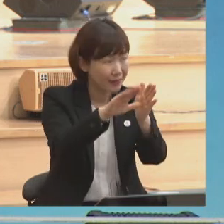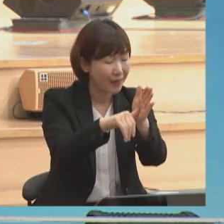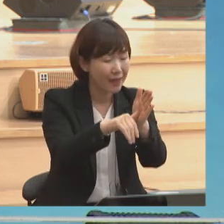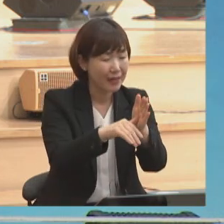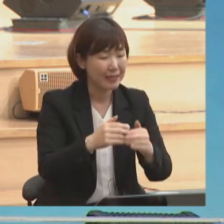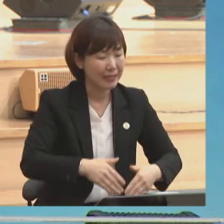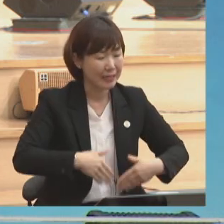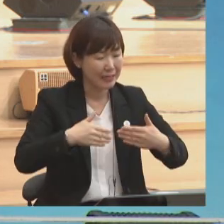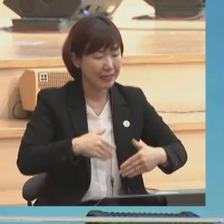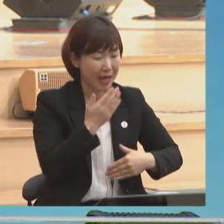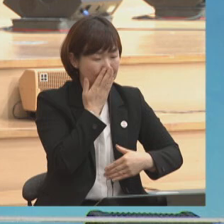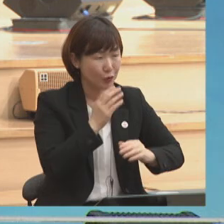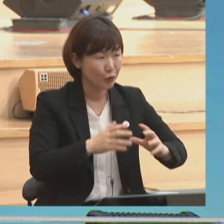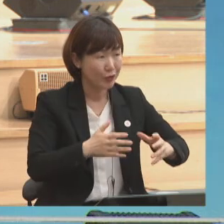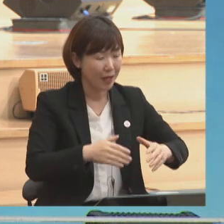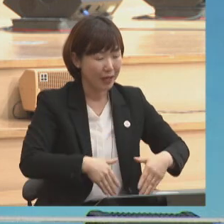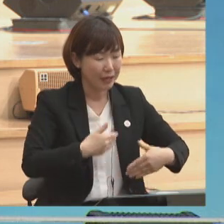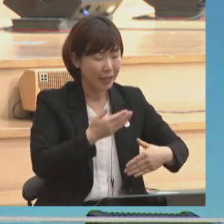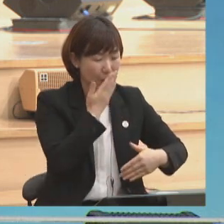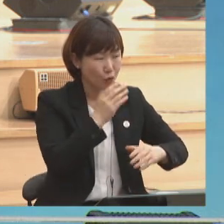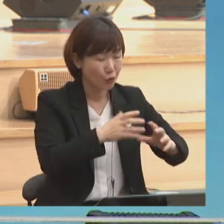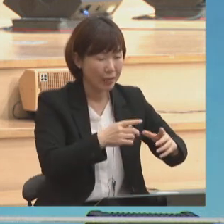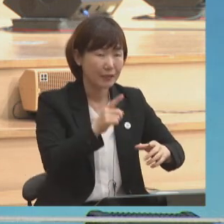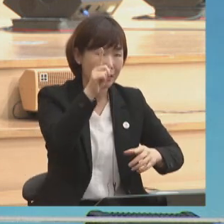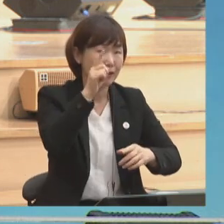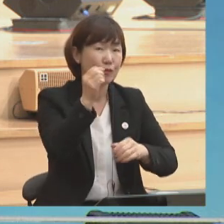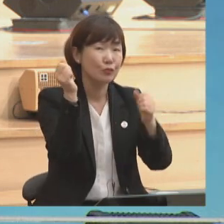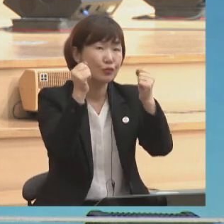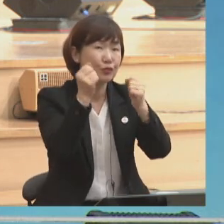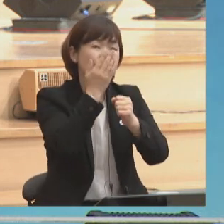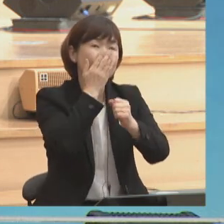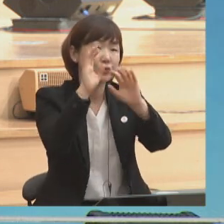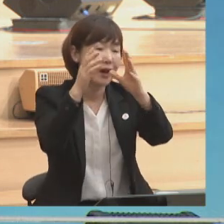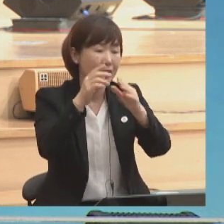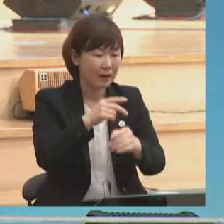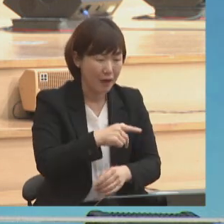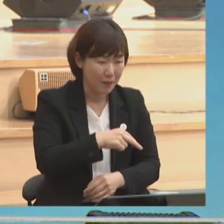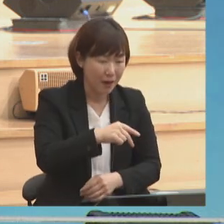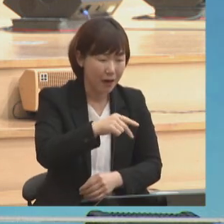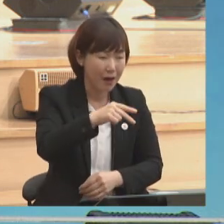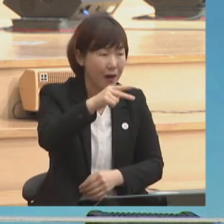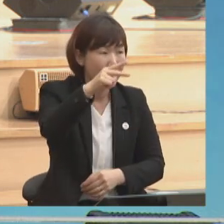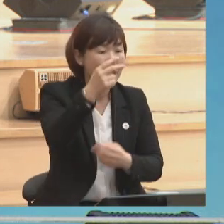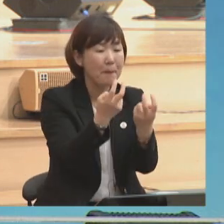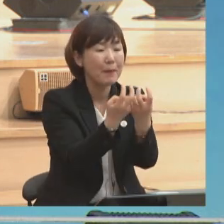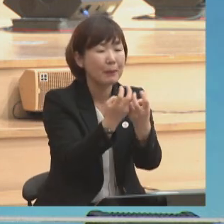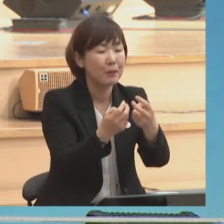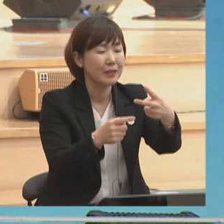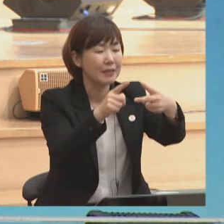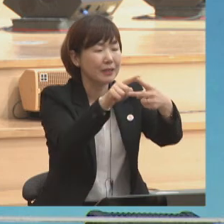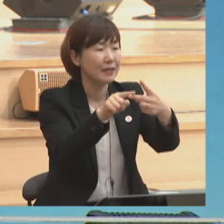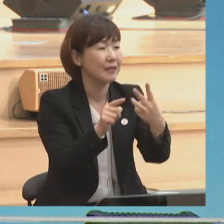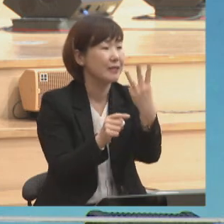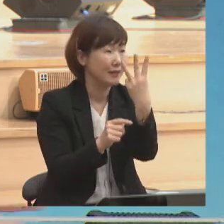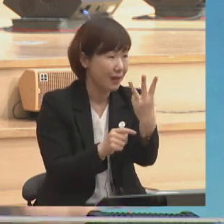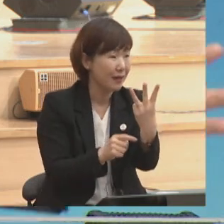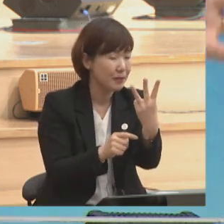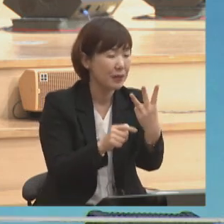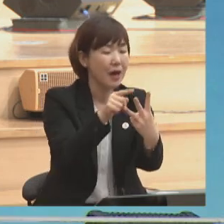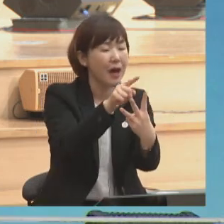유다, 남쪽 유당에서 북쪽 갈릴리로 올라가려면 세 가지 길이 있는데, 하나는 뭐냐면